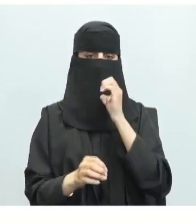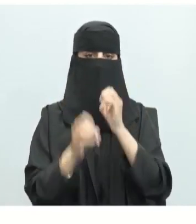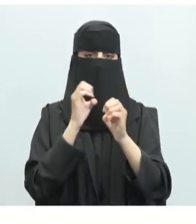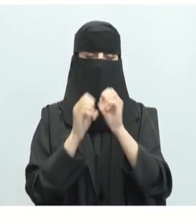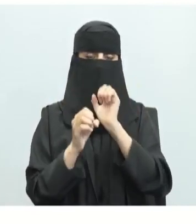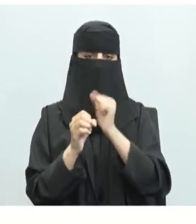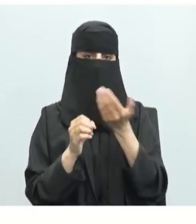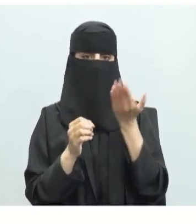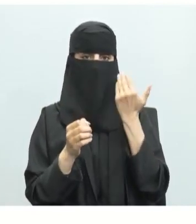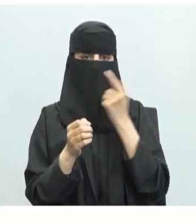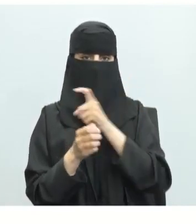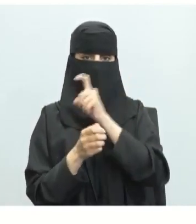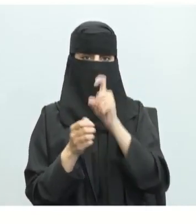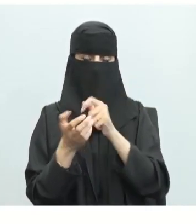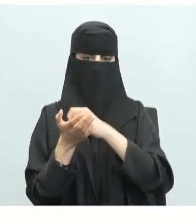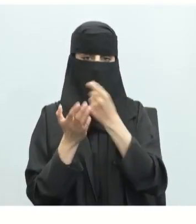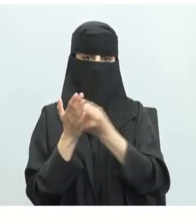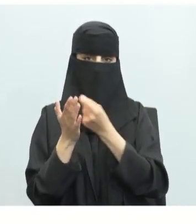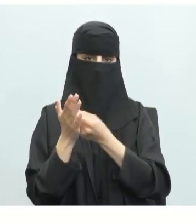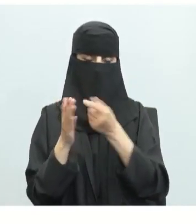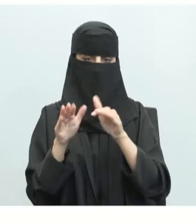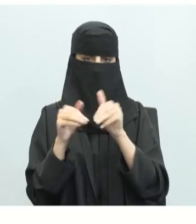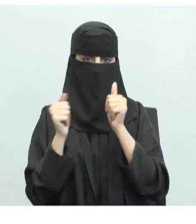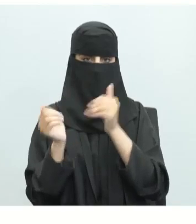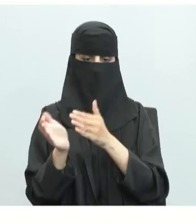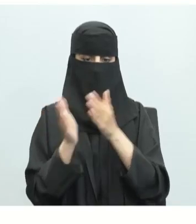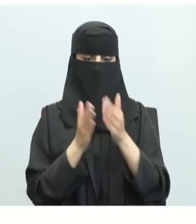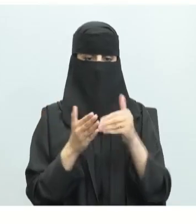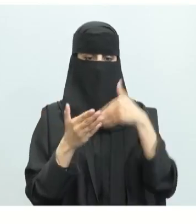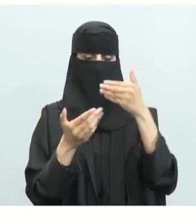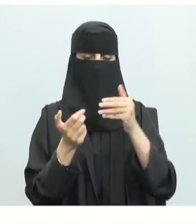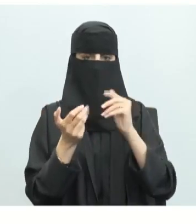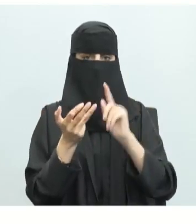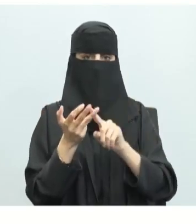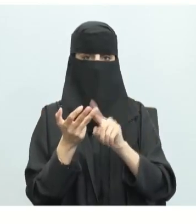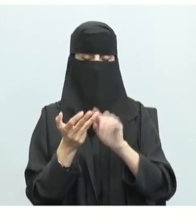أحسنتم، للبحث عن إجابات لأسئلتي التي طرحتها. وبعد ذلك